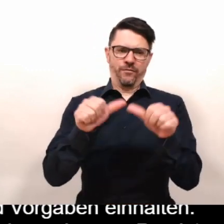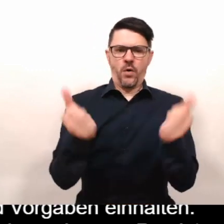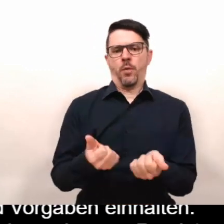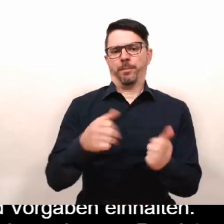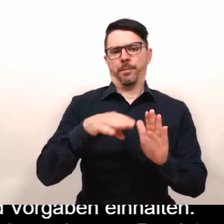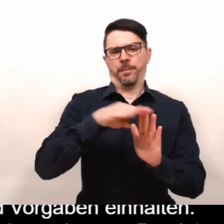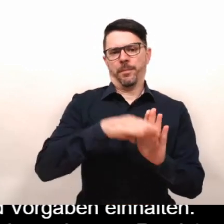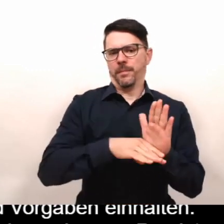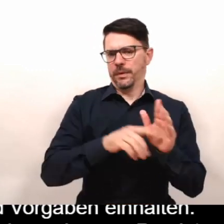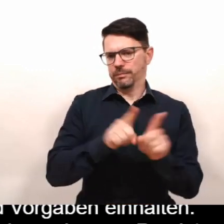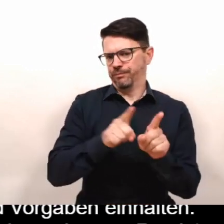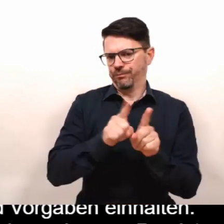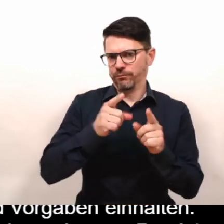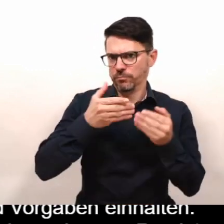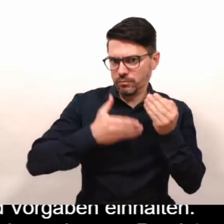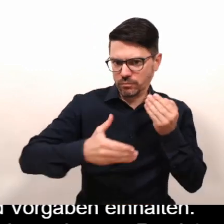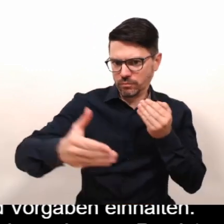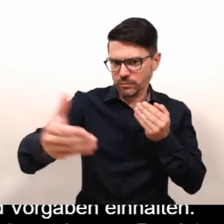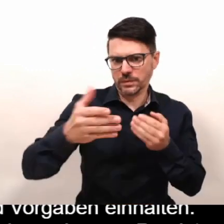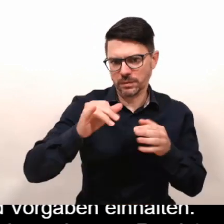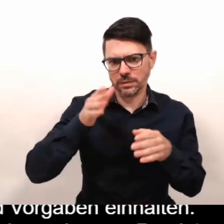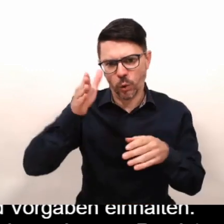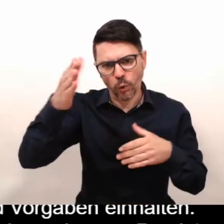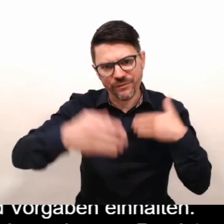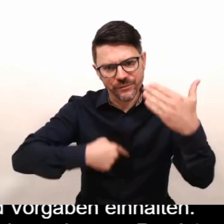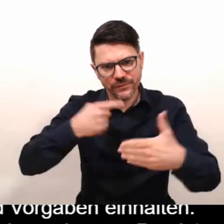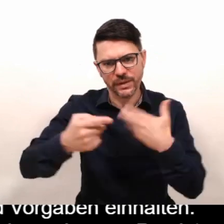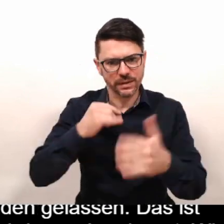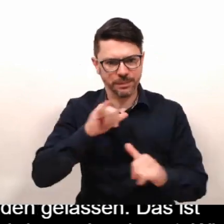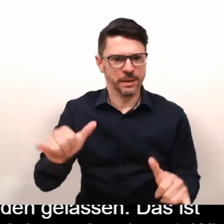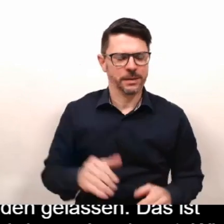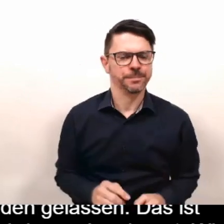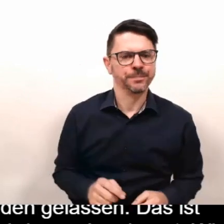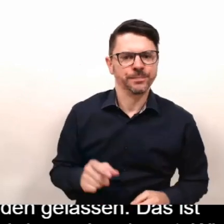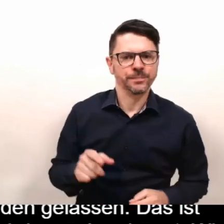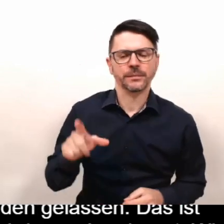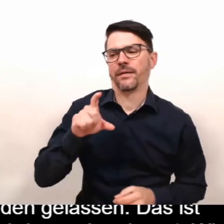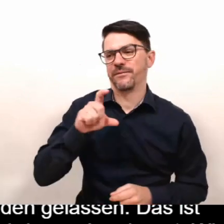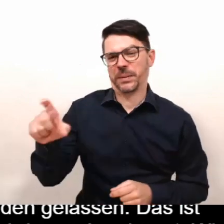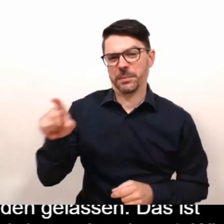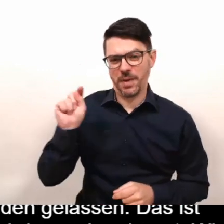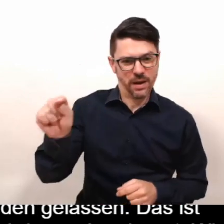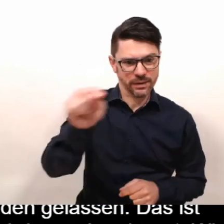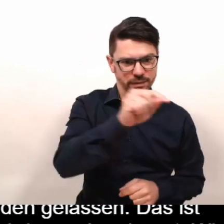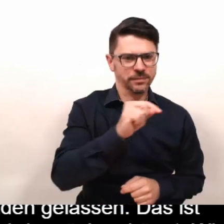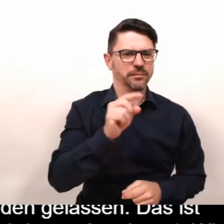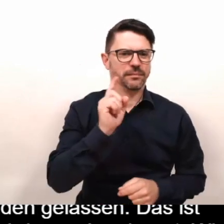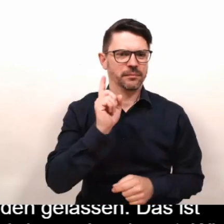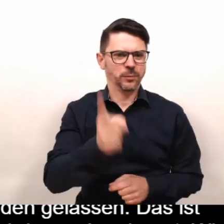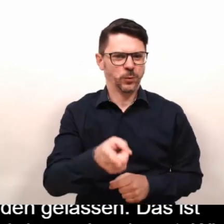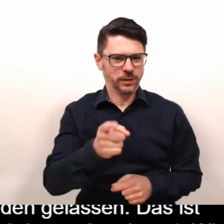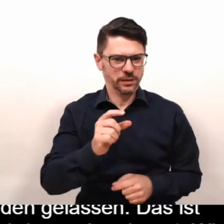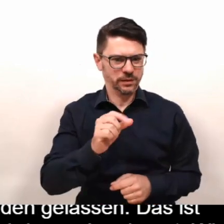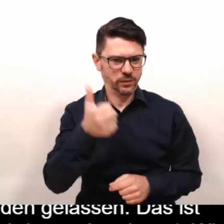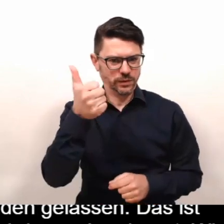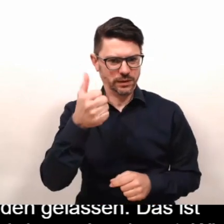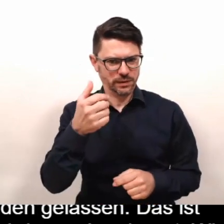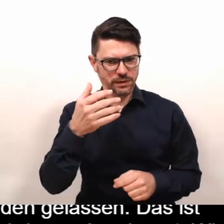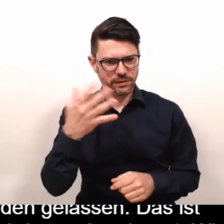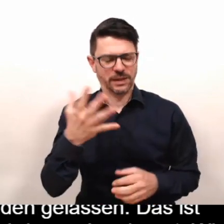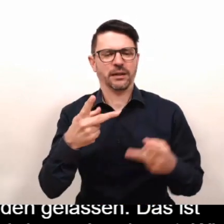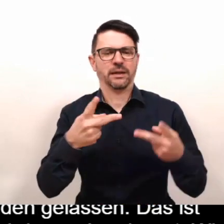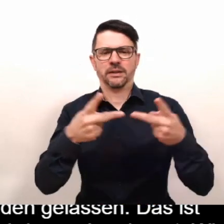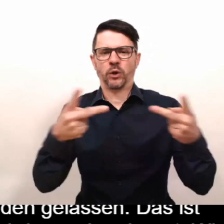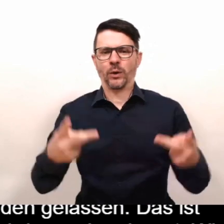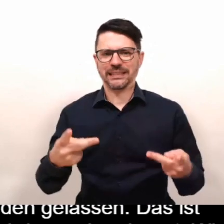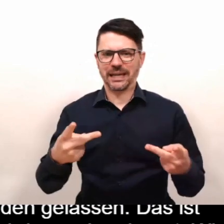Freiraumgastronomie öffnen, ab 25. dann innen, ab 30. der Tourismus. Das ist alles mit Konzepten